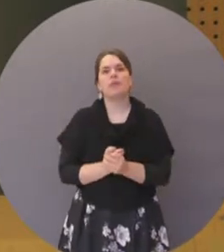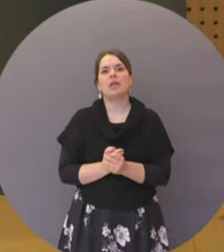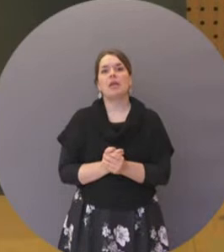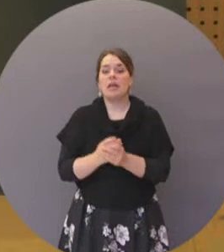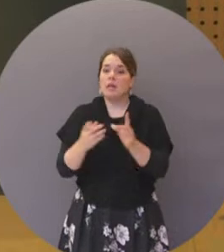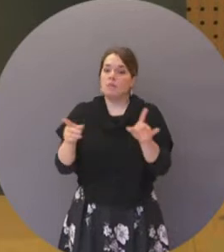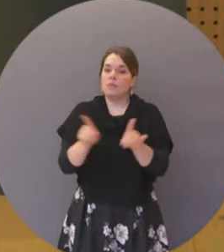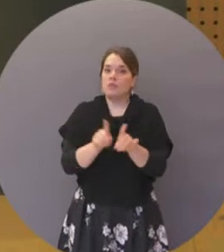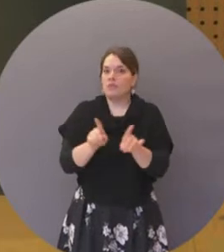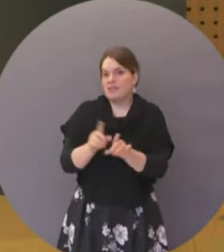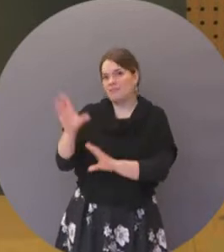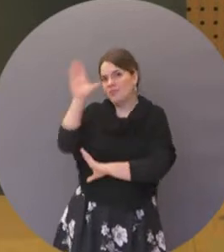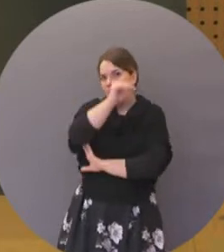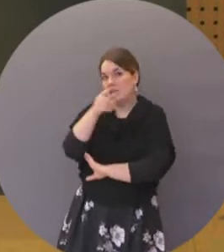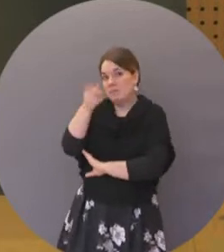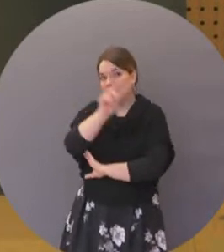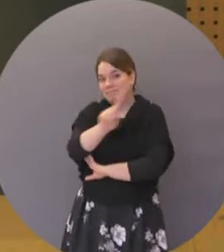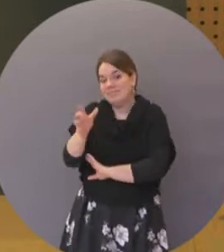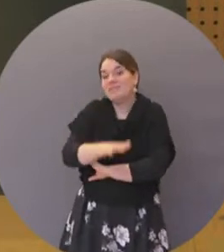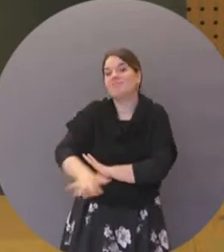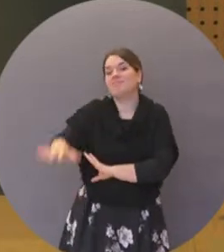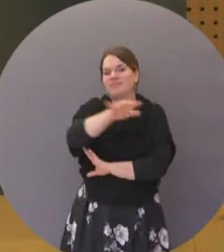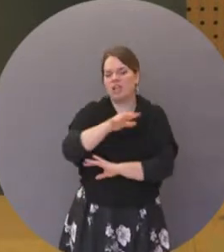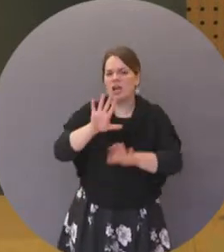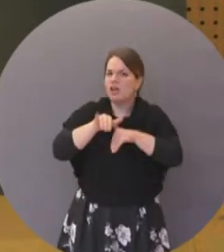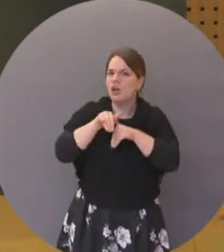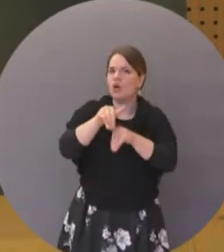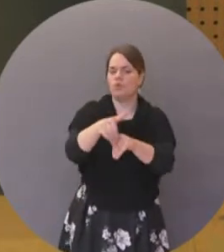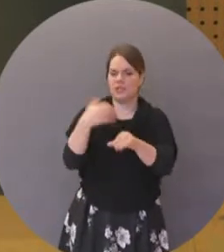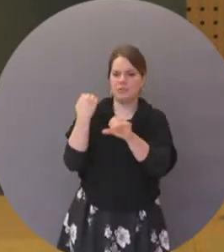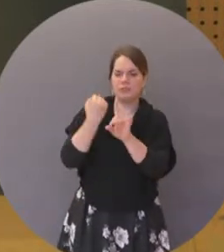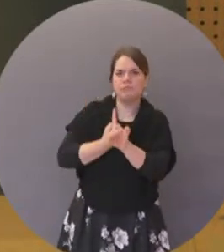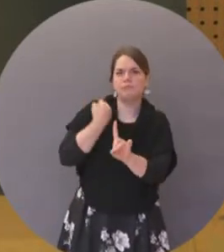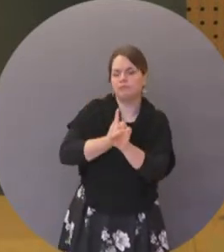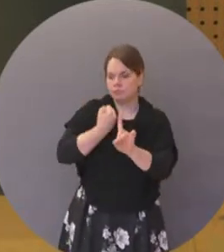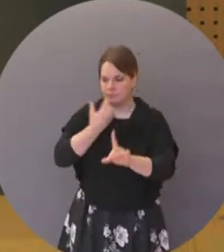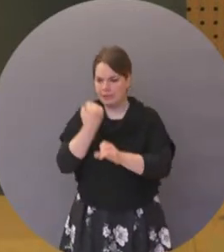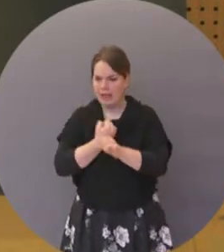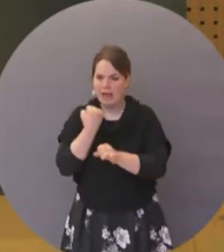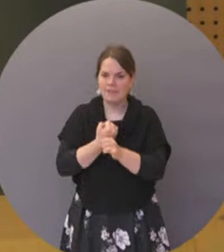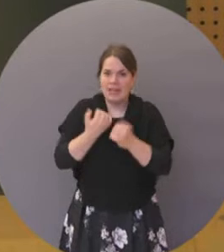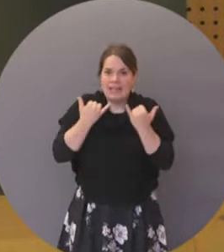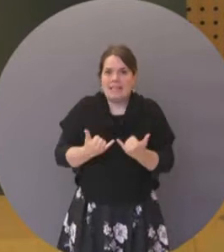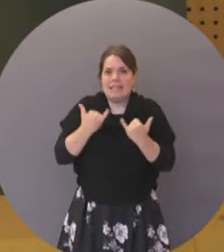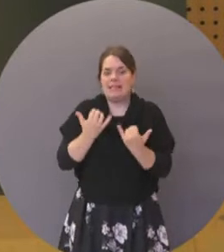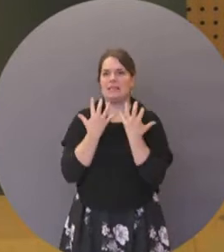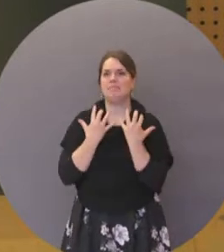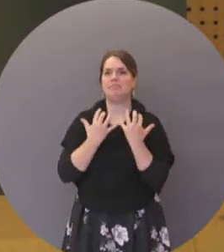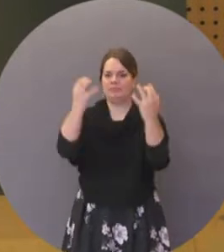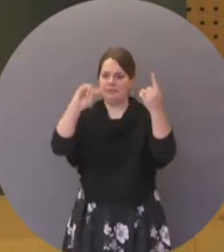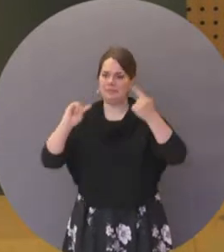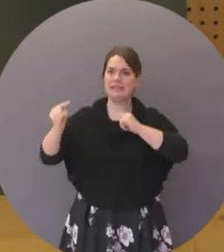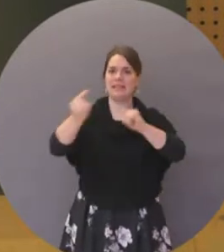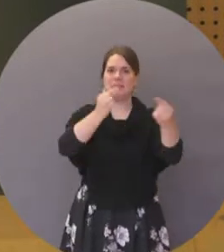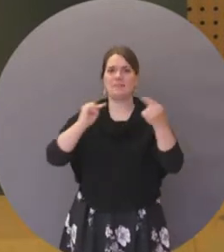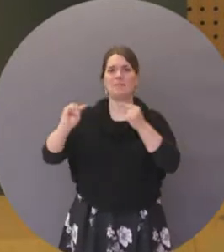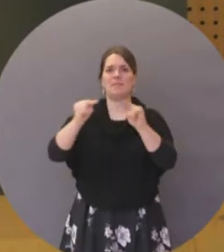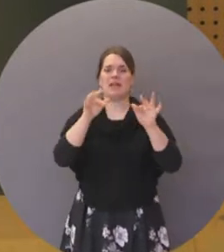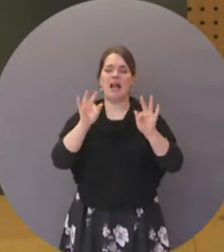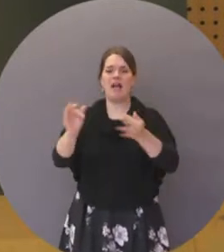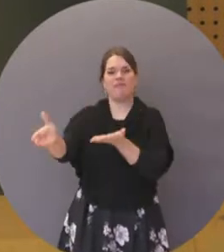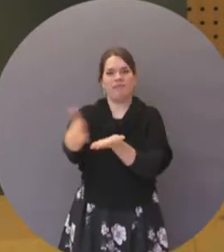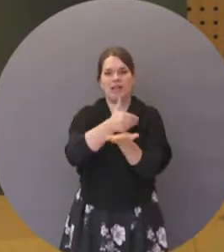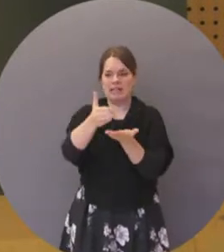votre travail sera de continuer devrait au quotidien dans l'hémicycle pour que la question des rémunérations dans notre